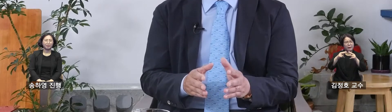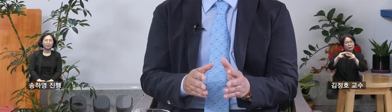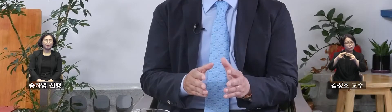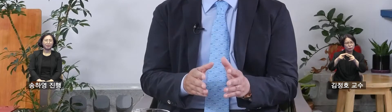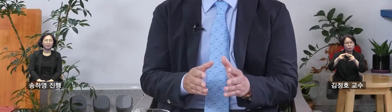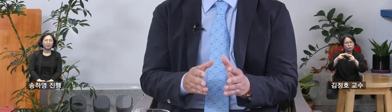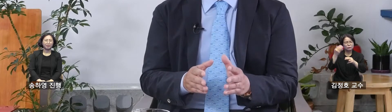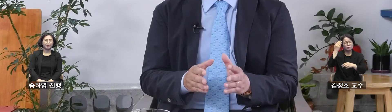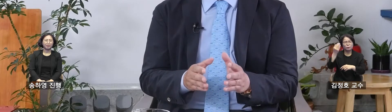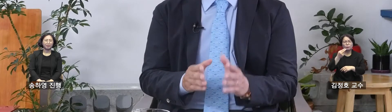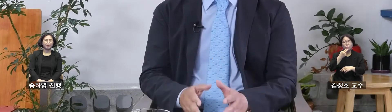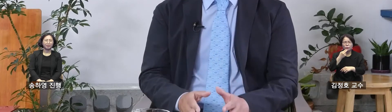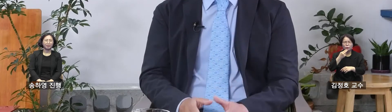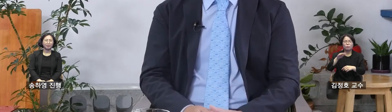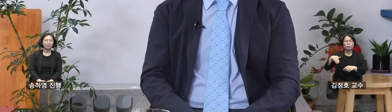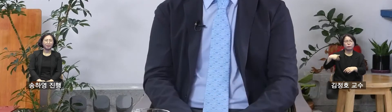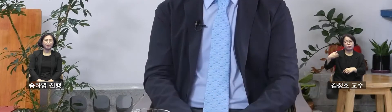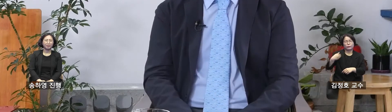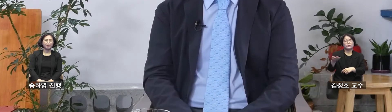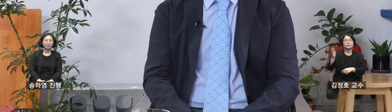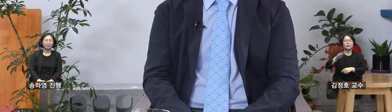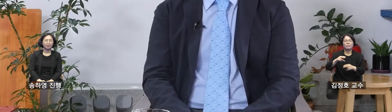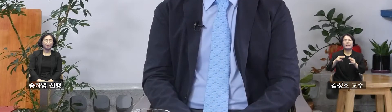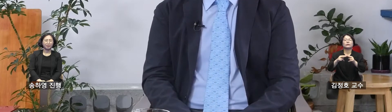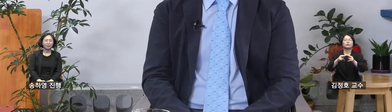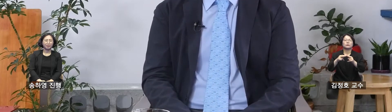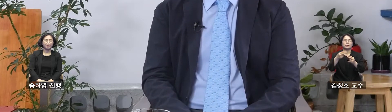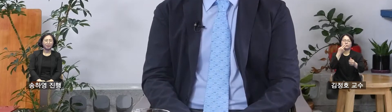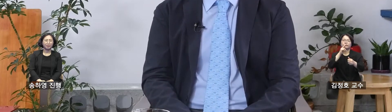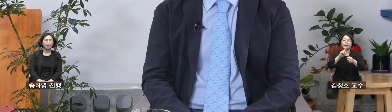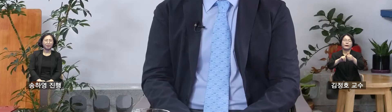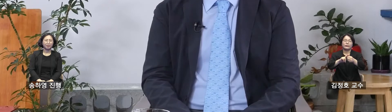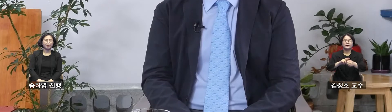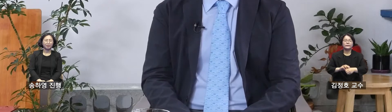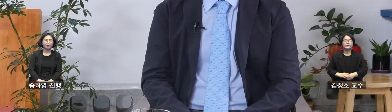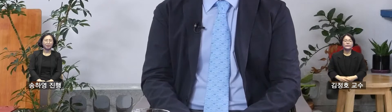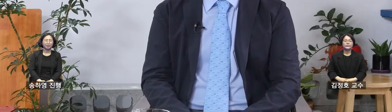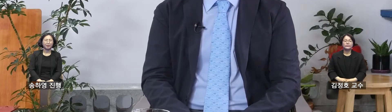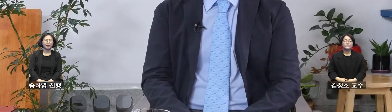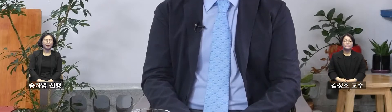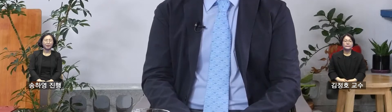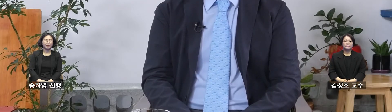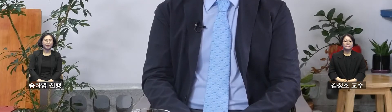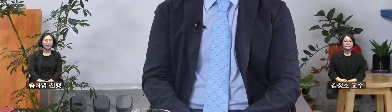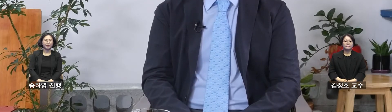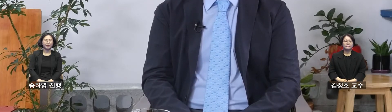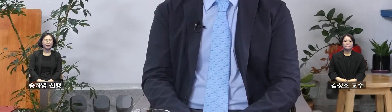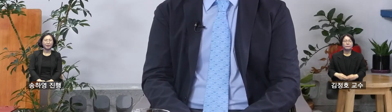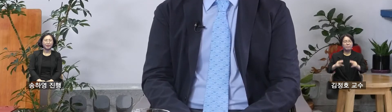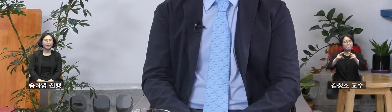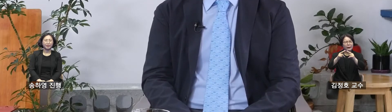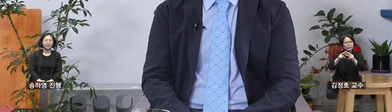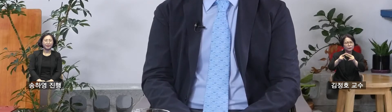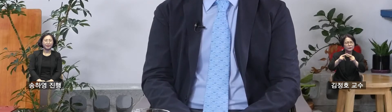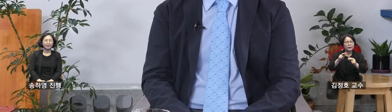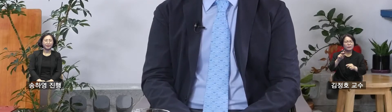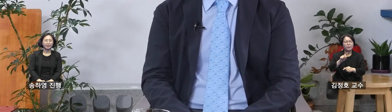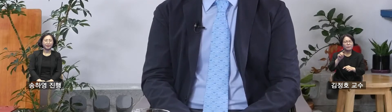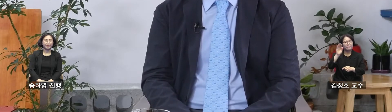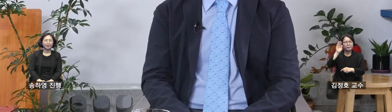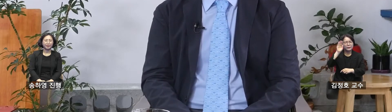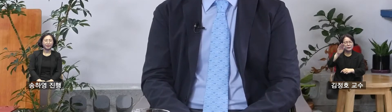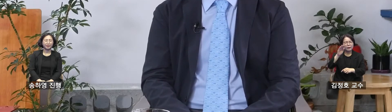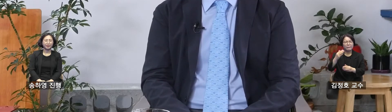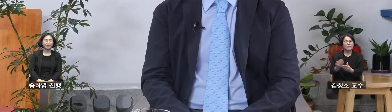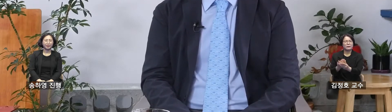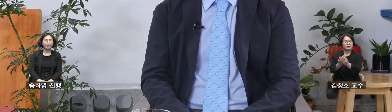백그라운드가 없었는데도 반도체를 해본 거예요. 그러면서 그러면 반도체 성능이 미래에